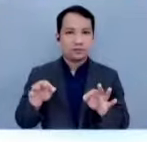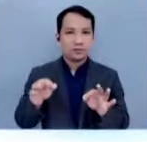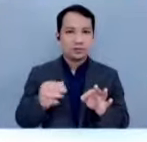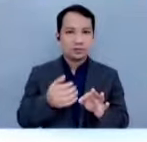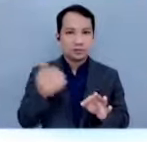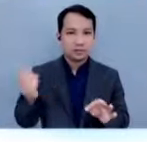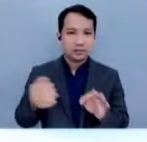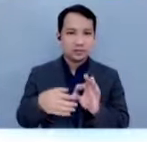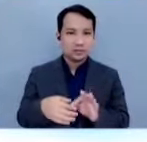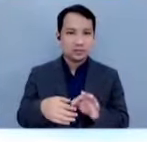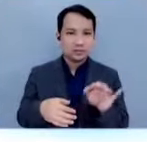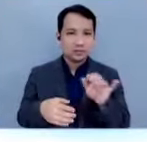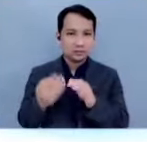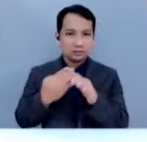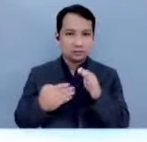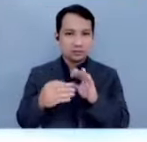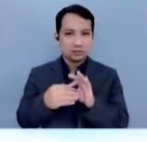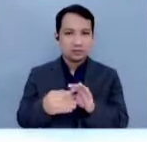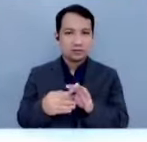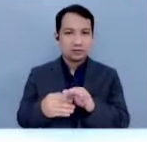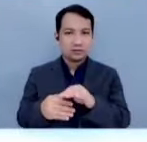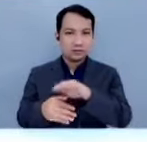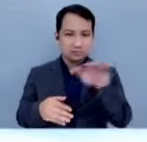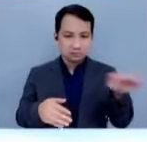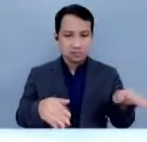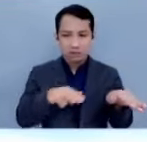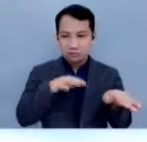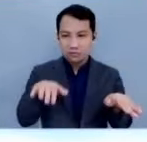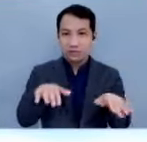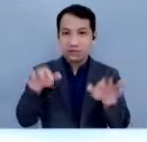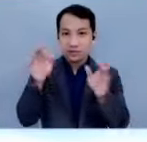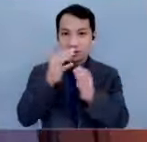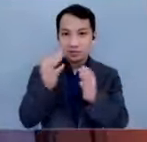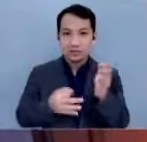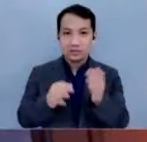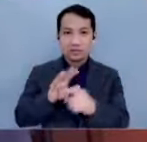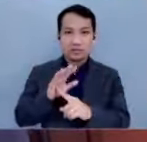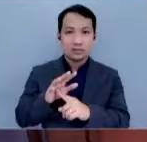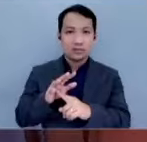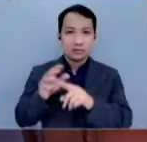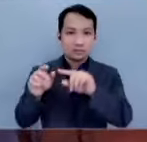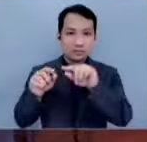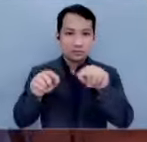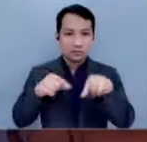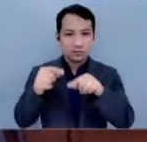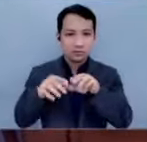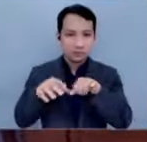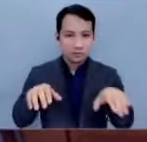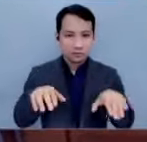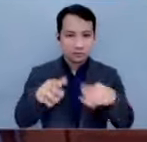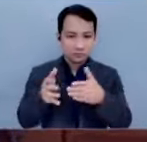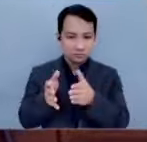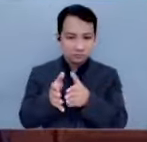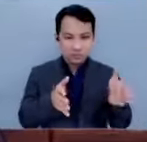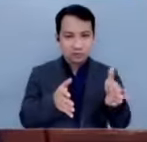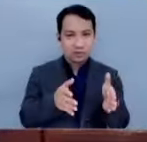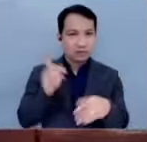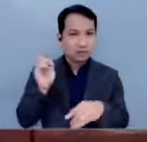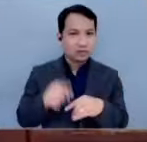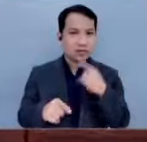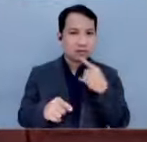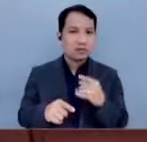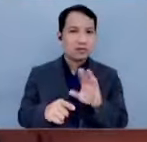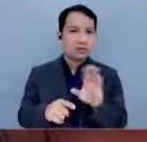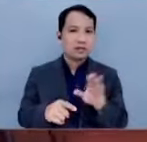the basic form like cascading or... So sa Jayan, yung pagpulupot ninyo, may plano yan? Hindi yung basta-bastang pinupulupotan nyo